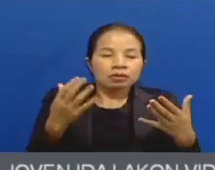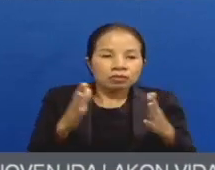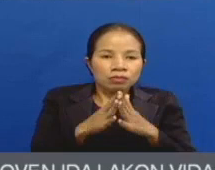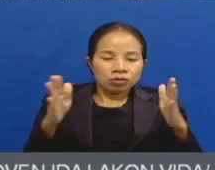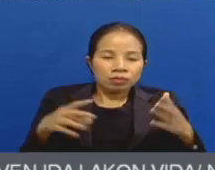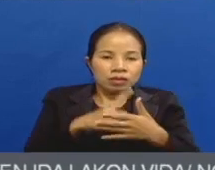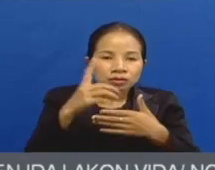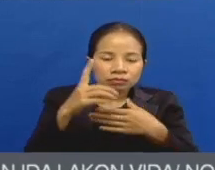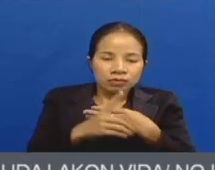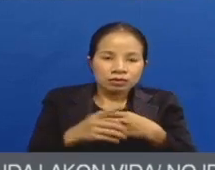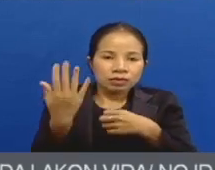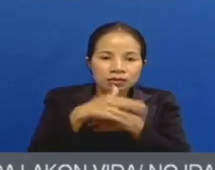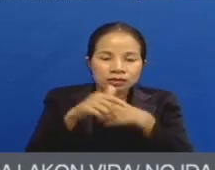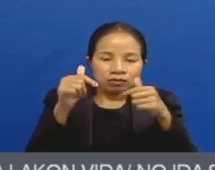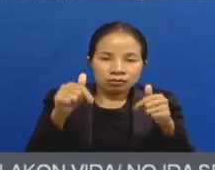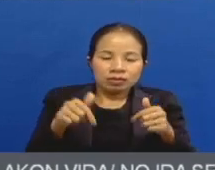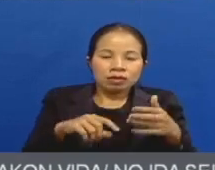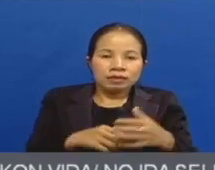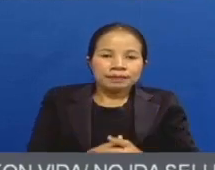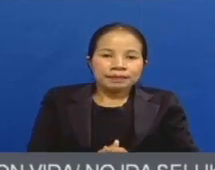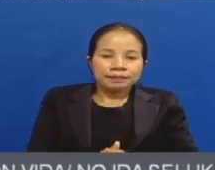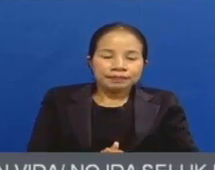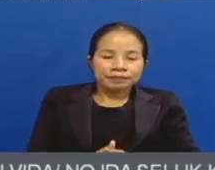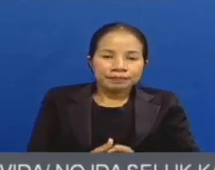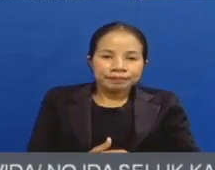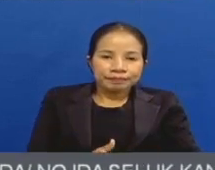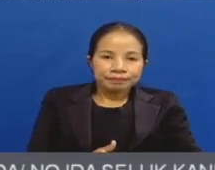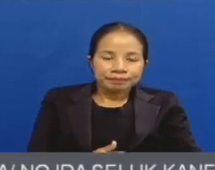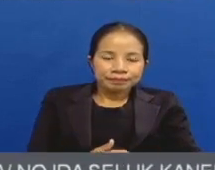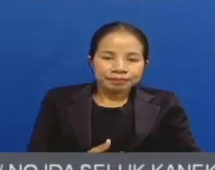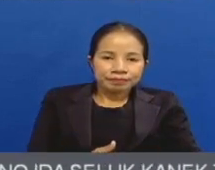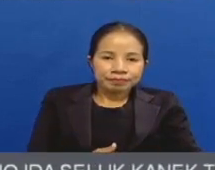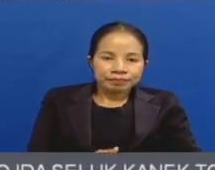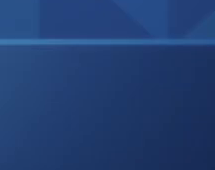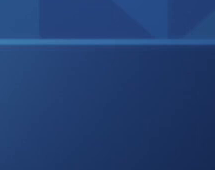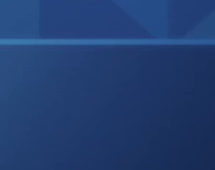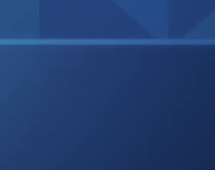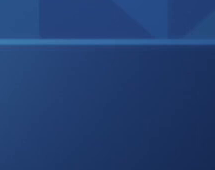ni development tu railaran. Hauser Raimundus Menis, Entrega Faliba, Studio.